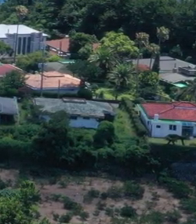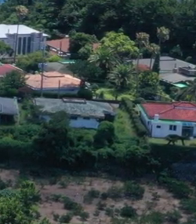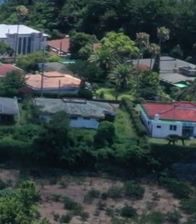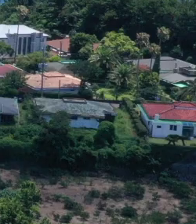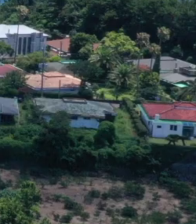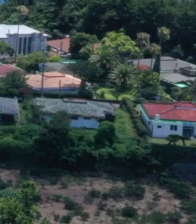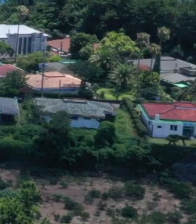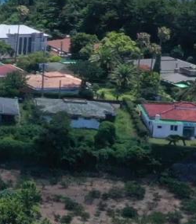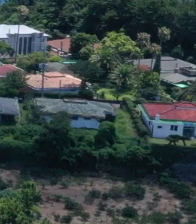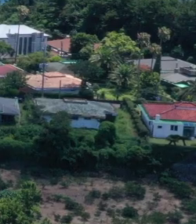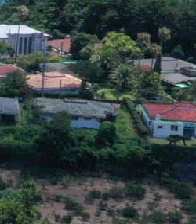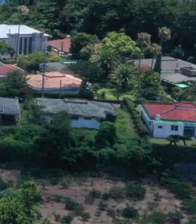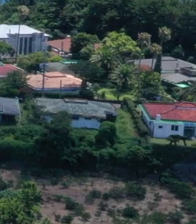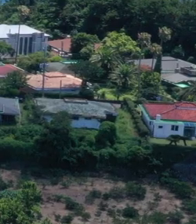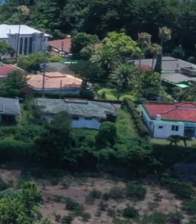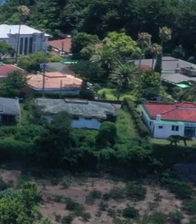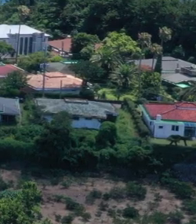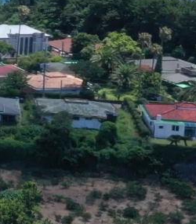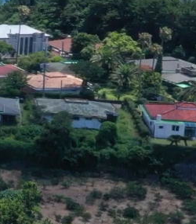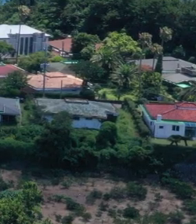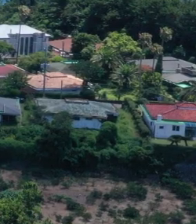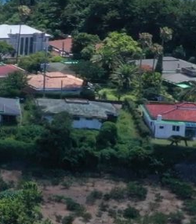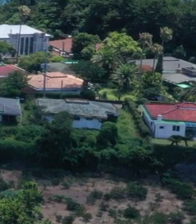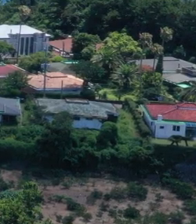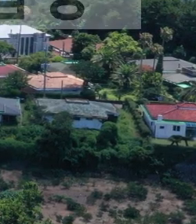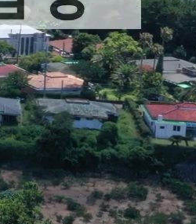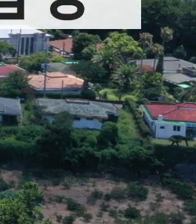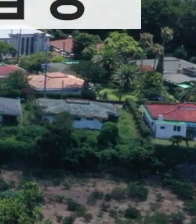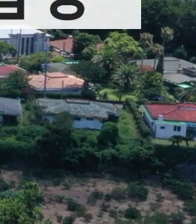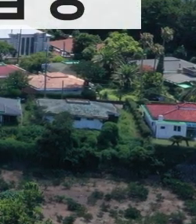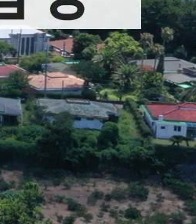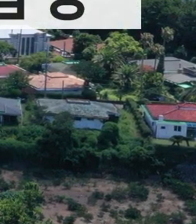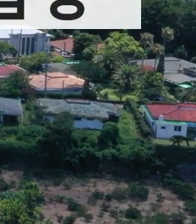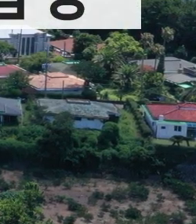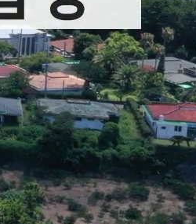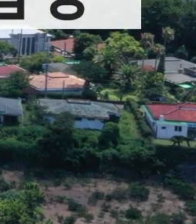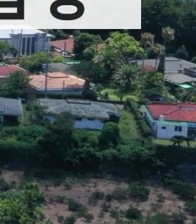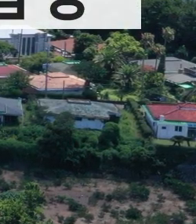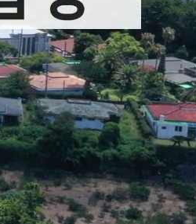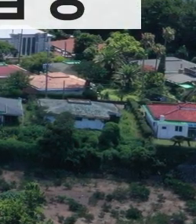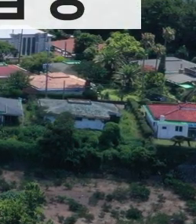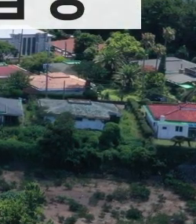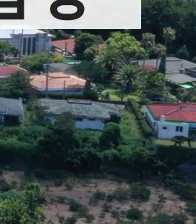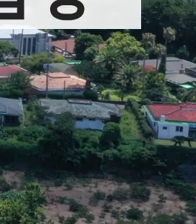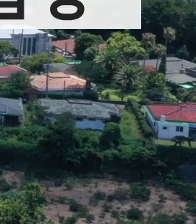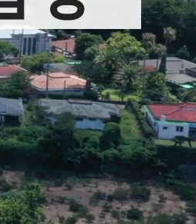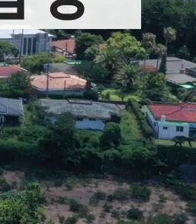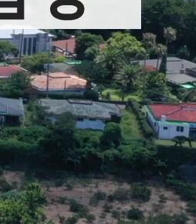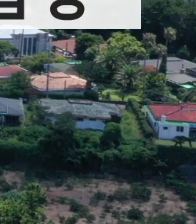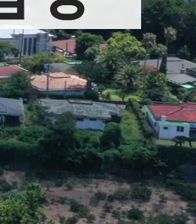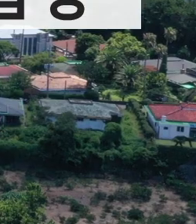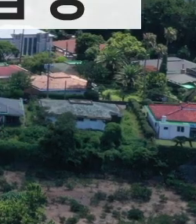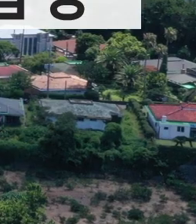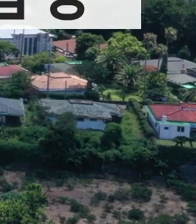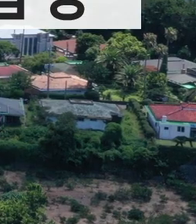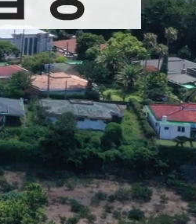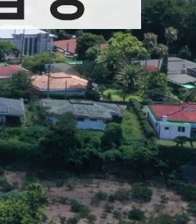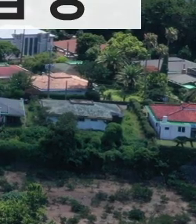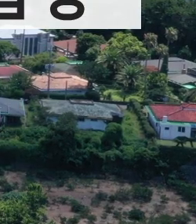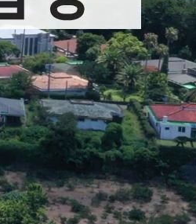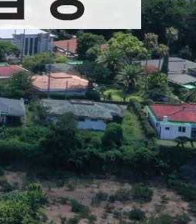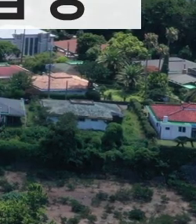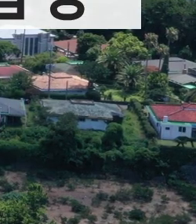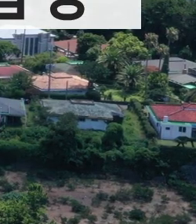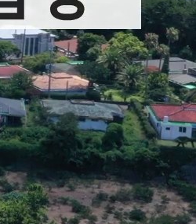딛고 점차 안정을 찾아가고 있습니다. 제주 소상공인의 비용 부담을 덜어주며 지역 상생